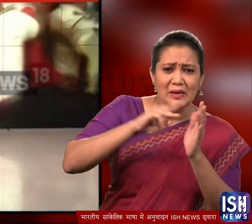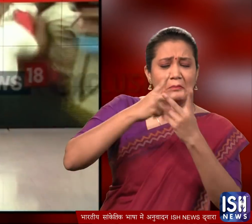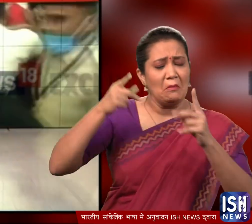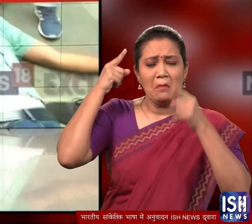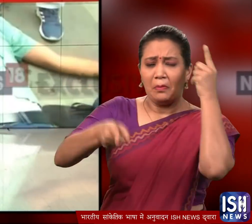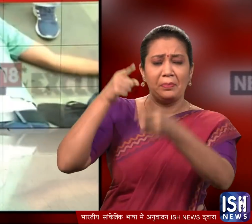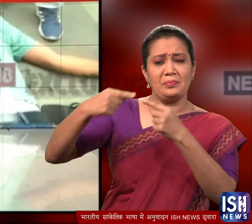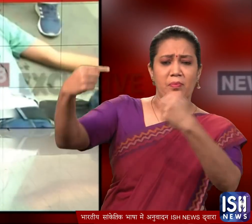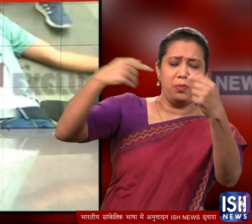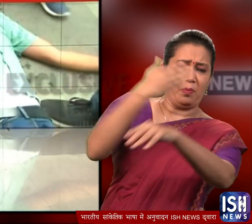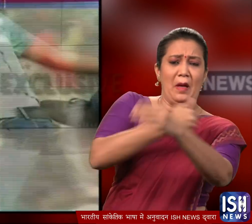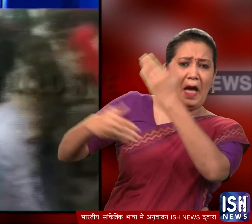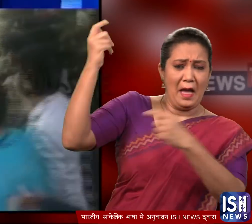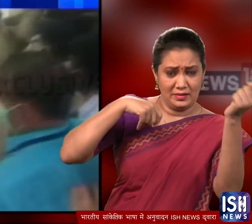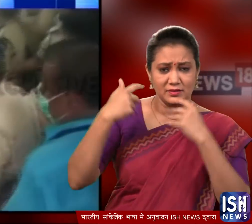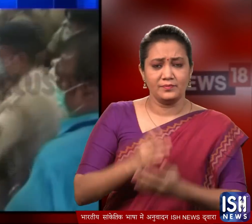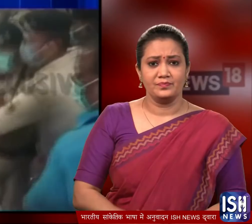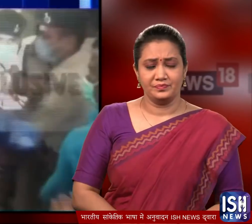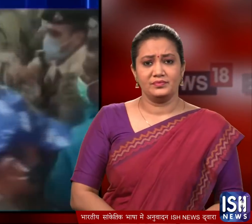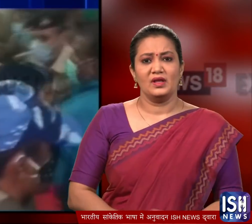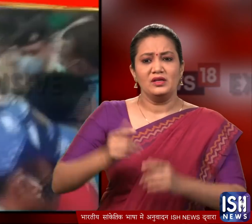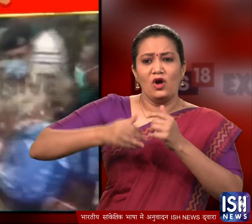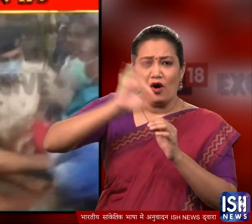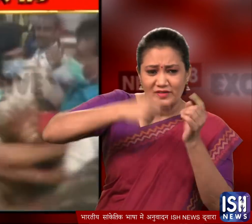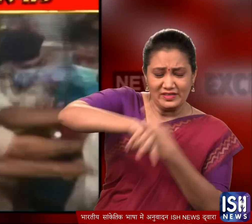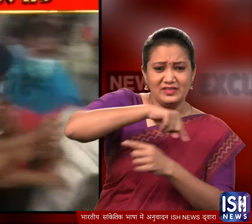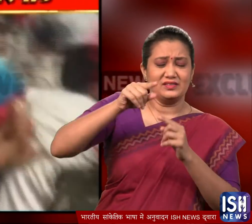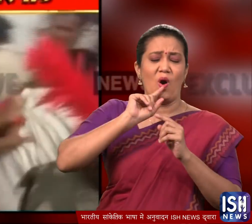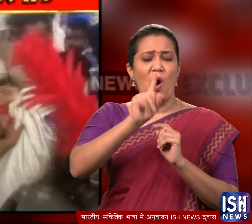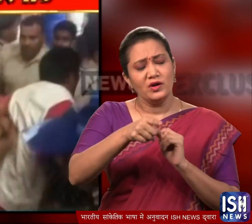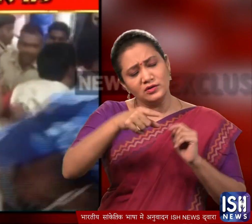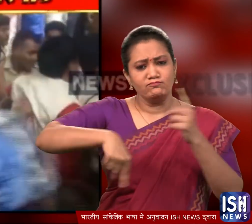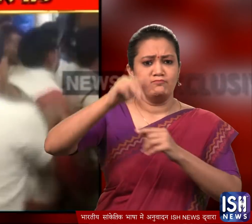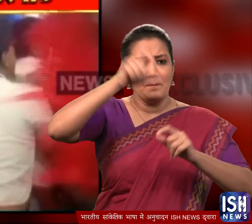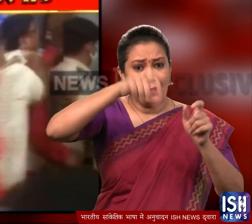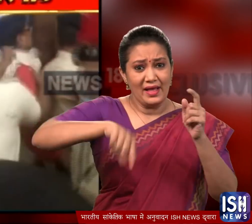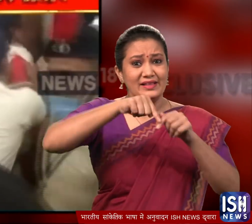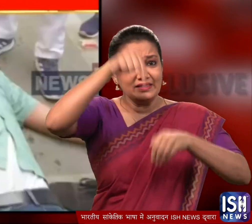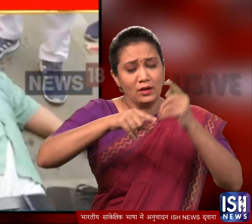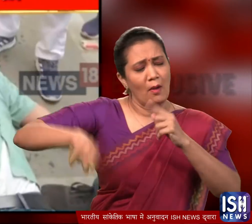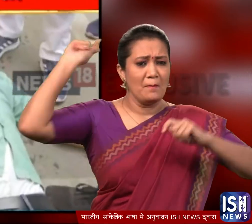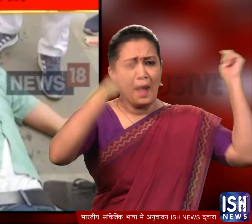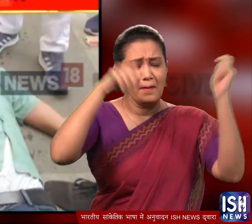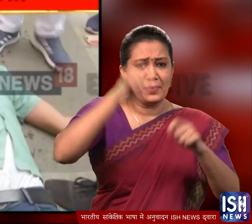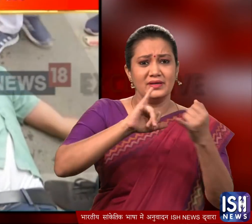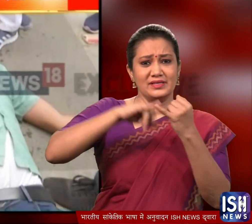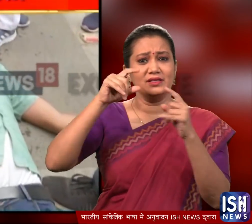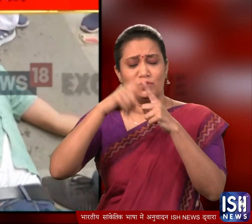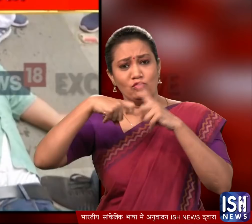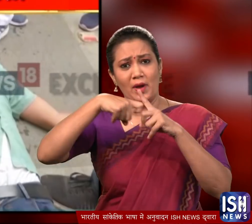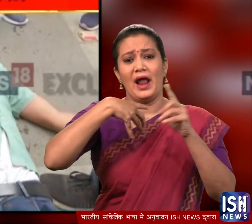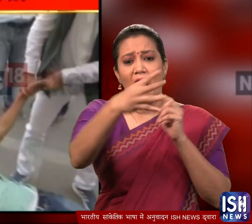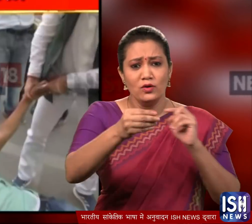ने ज्यादती का आरोप लगाया और दावा किया कि अधिकारियों के आदेश पर ही विधायकों को पीटा गया। विधायक सत्येंद्र